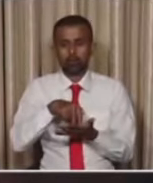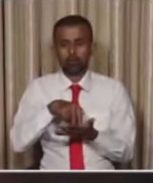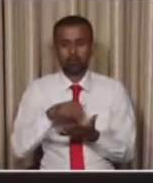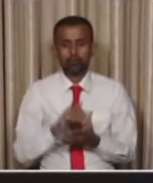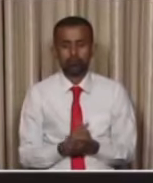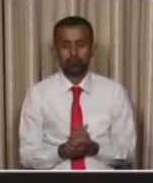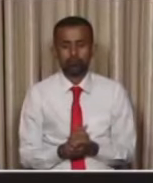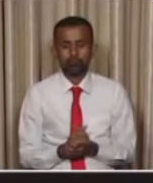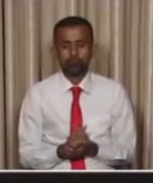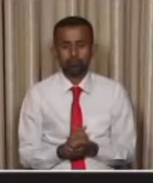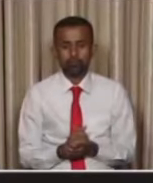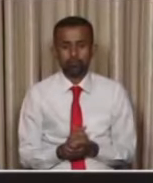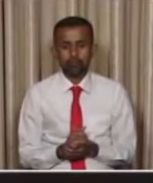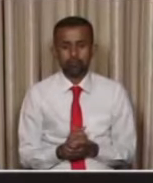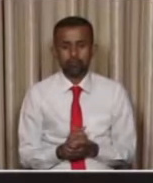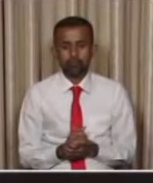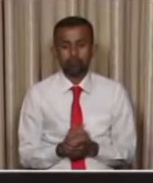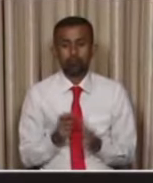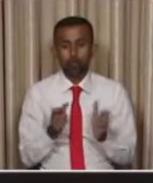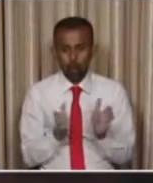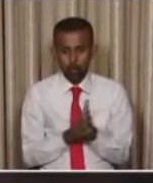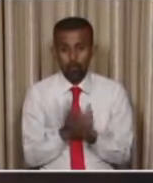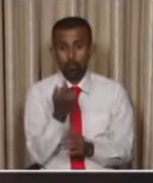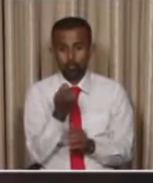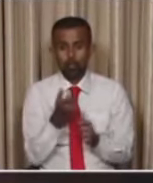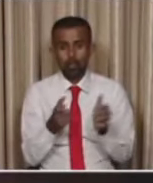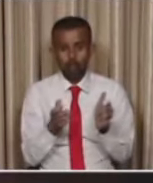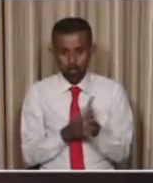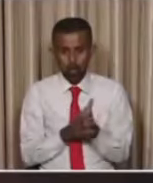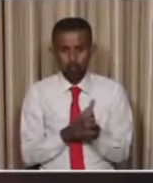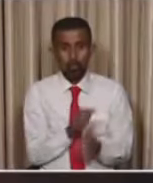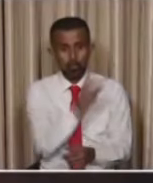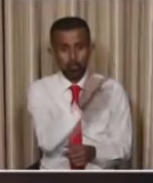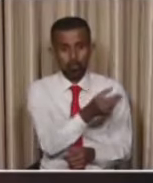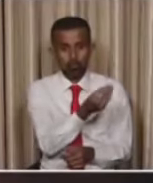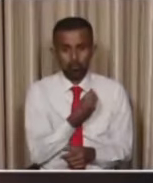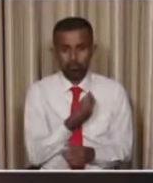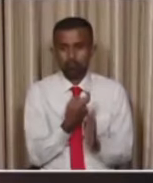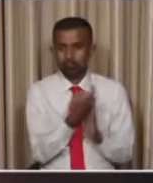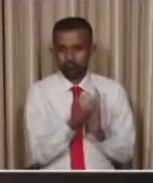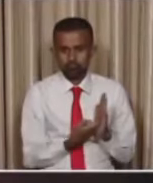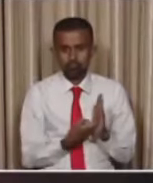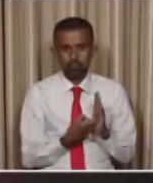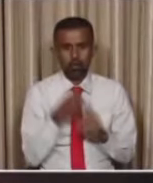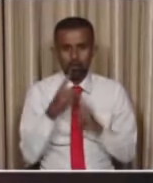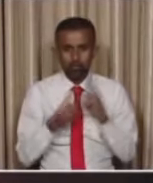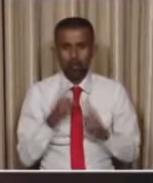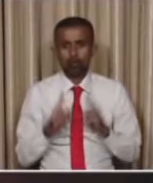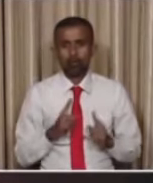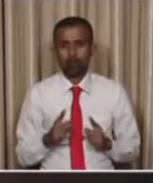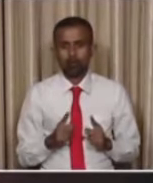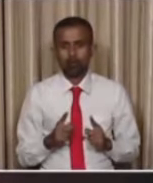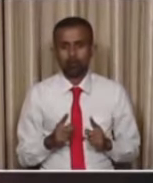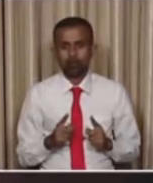නායකතුම, වරප්‍රසාද ප්‍රශ්නාකතුම මතු කරේ. මුදල් කමිටුවේ මෙතුමා ලබා දුන්නු නිර්දේශ ගැන කතා කරන්න. ඒව